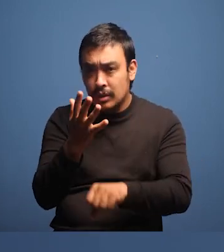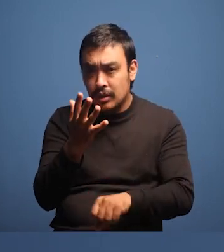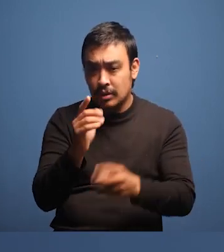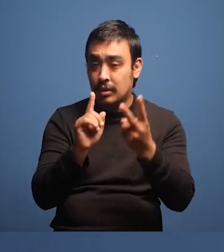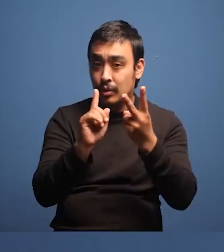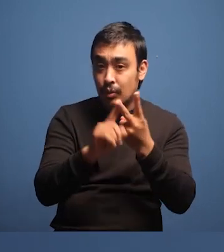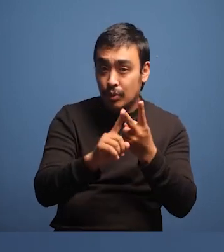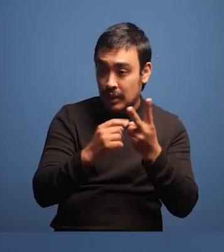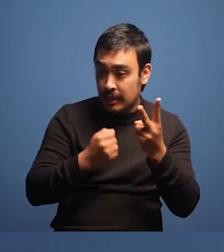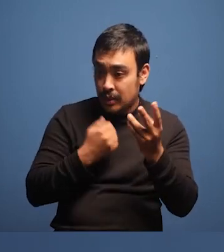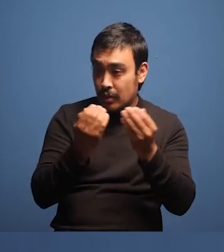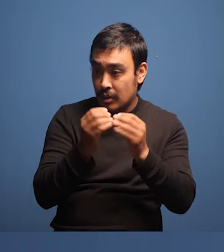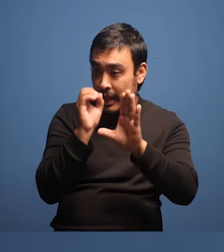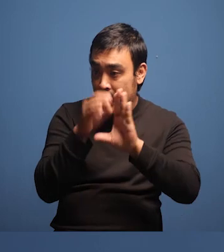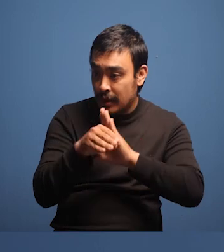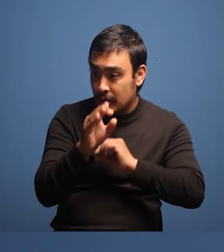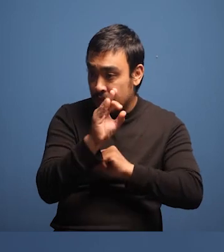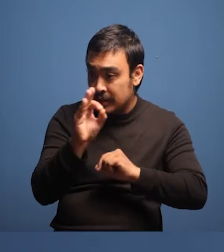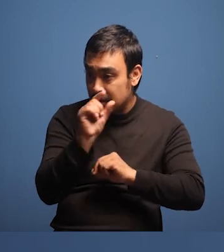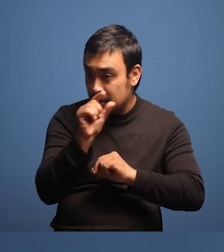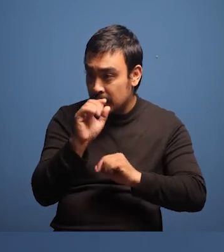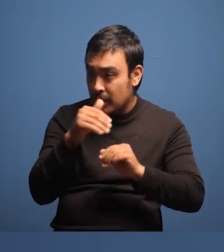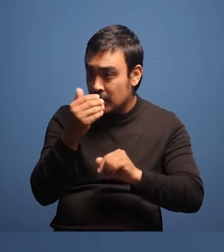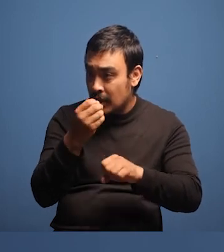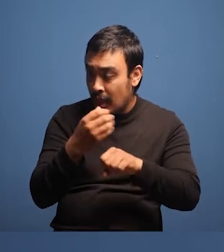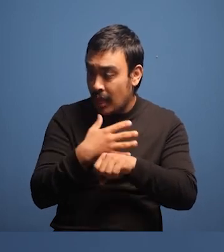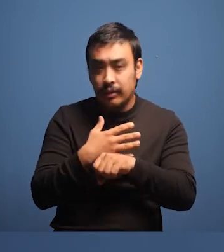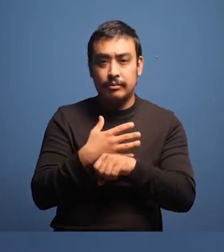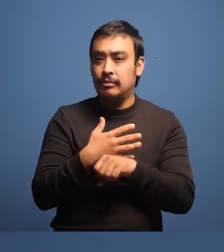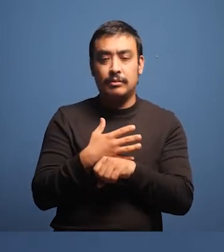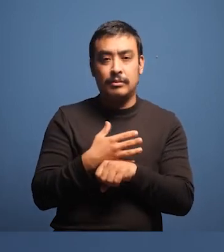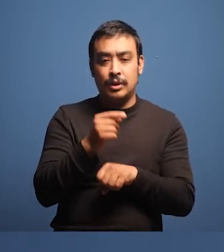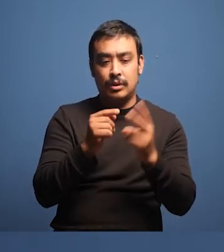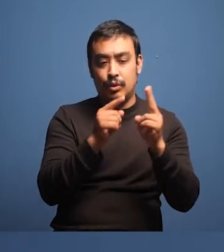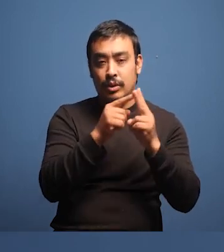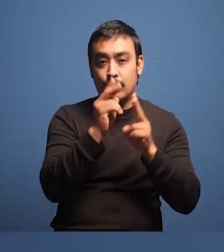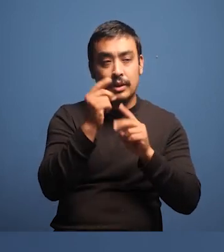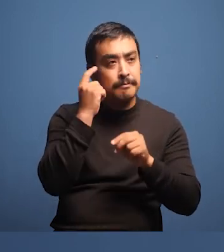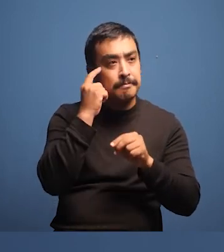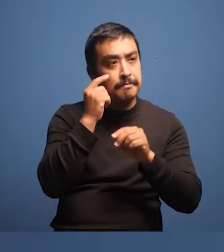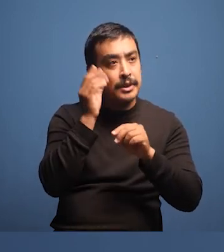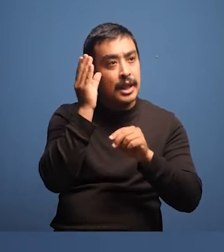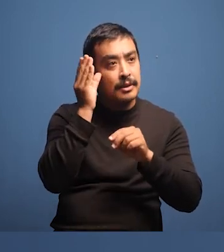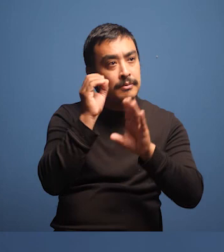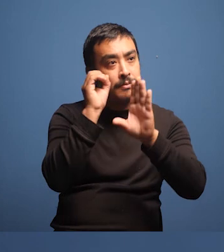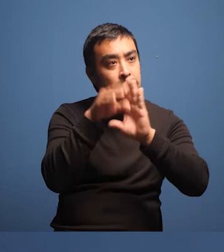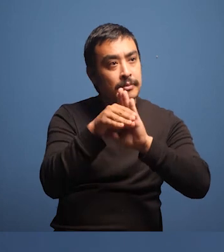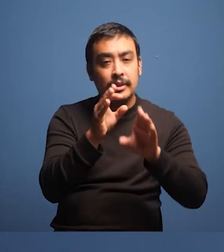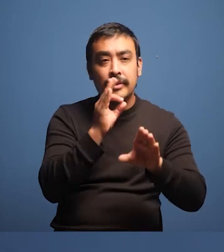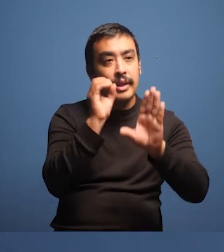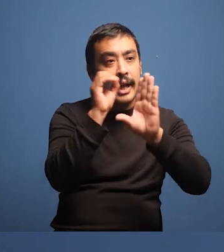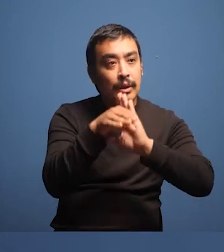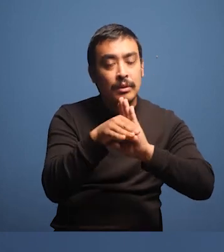2 बाट आफूले गरेको पोस्टबाट पछि आफैलाई केही हर्ट हुन्छ कि हुँदैन। यो दुईवटा कुरालाई तपाईँले याद गरेर पोस्ट गर्न थाल्नुभयो भने आफू पनि भिक्टिम हुँदैन र